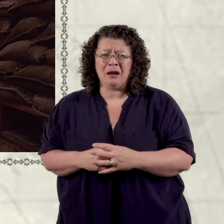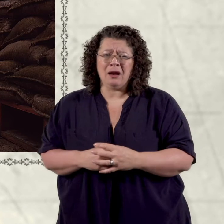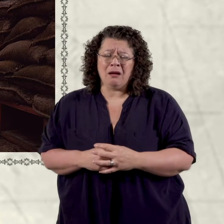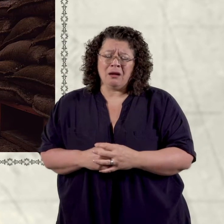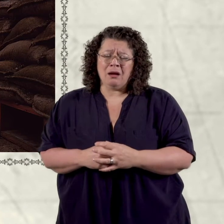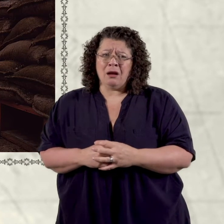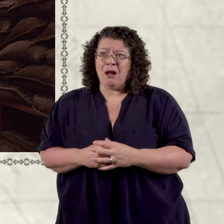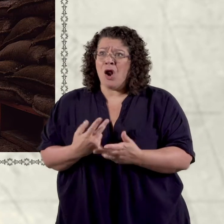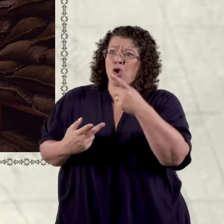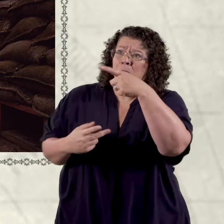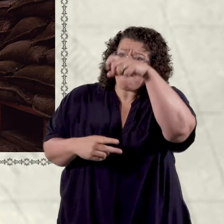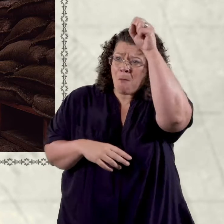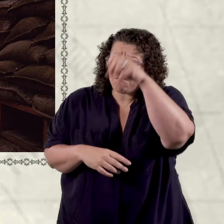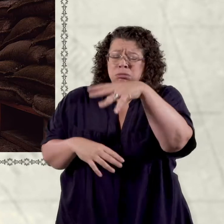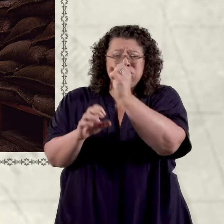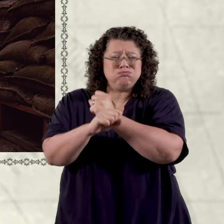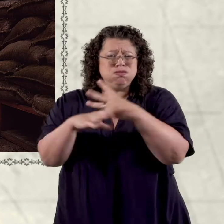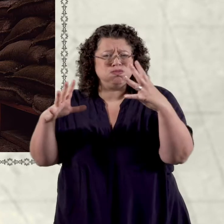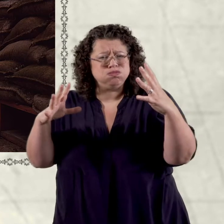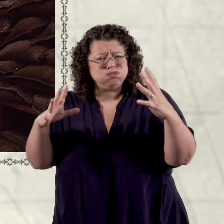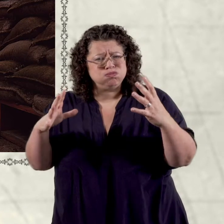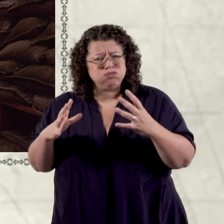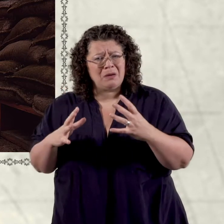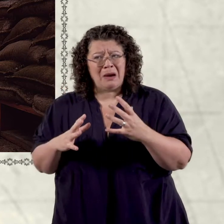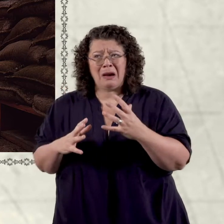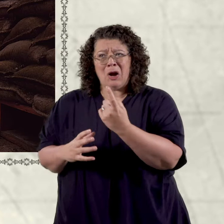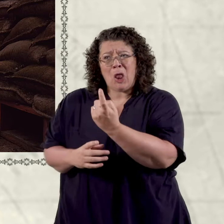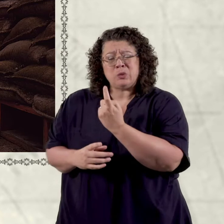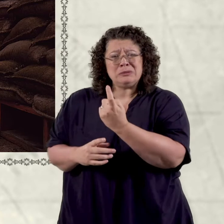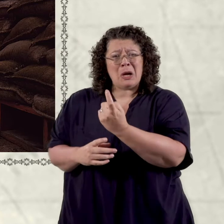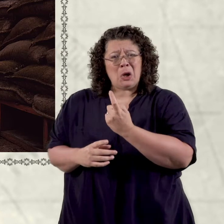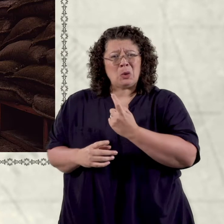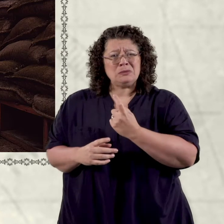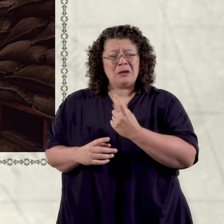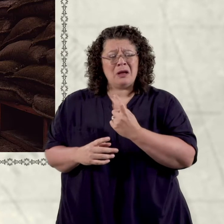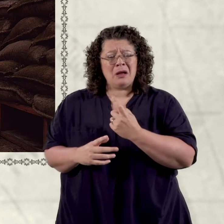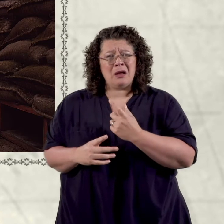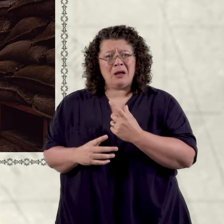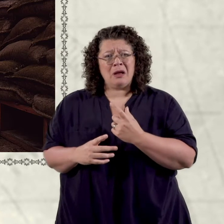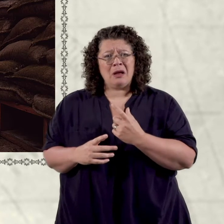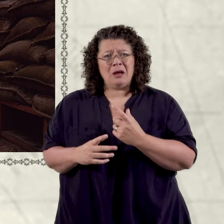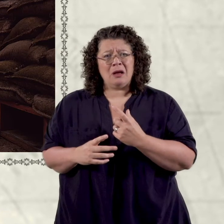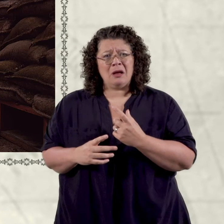Y sŵn bom arall, maen nhw'n dod yn agosach, ac yn agosach, ac yn agosach, ac yna.